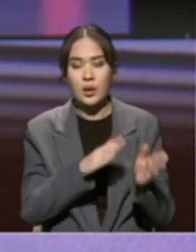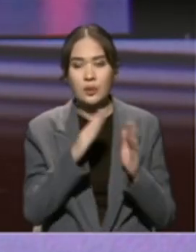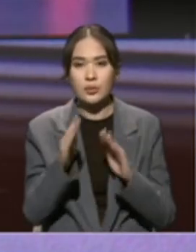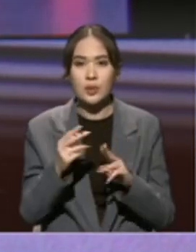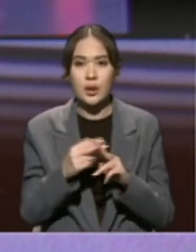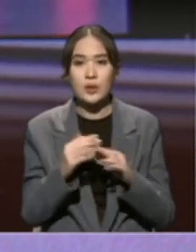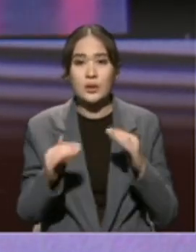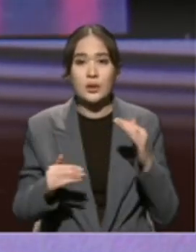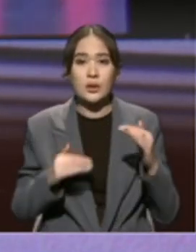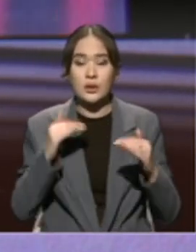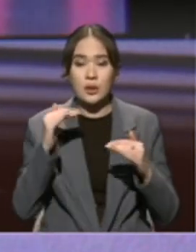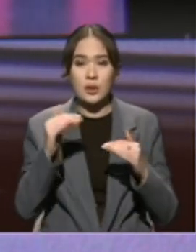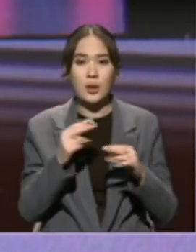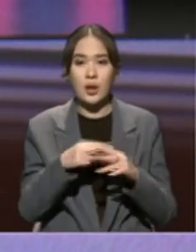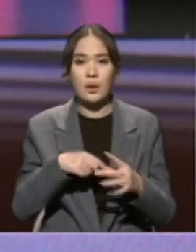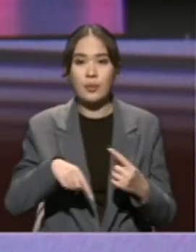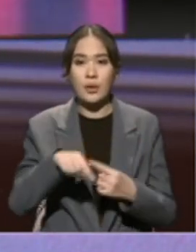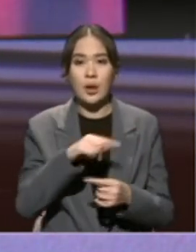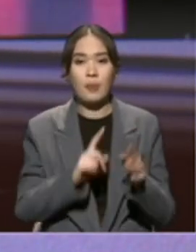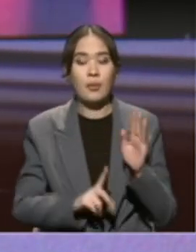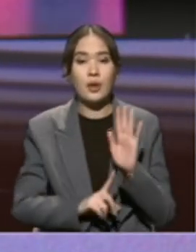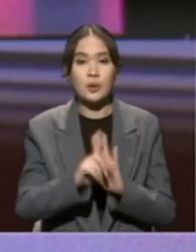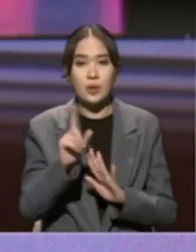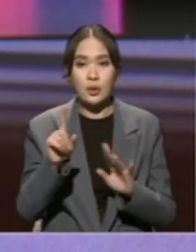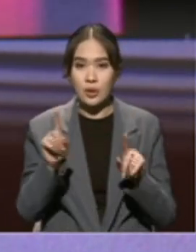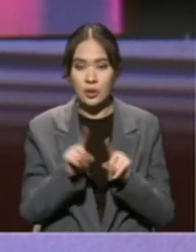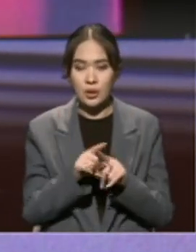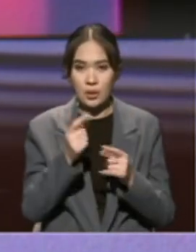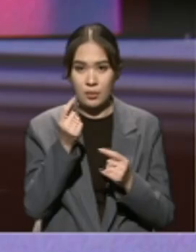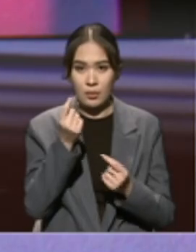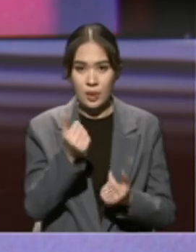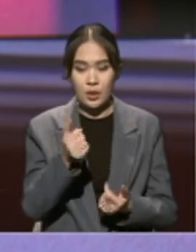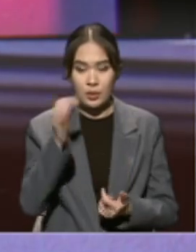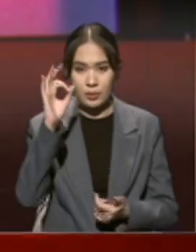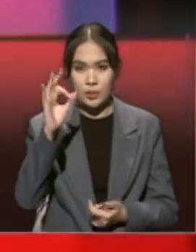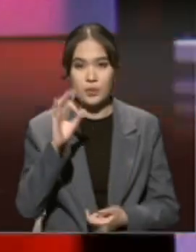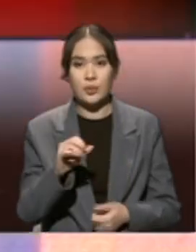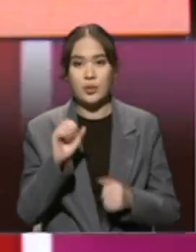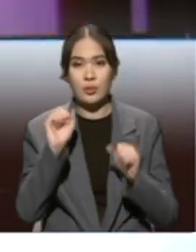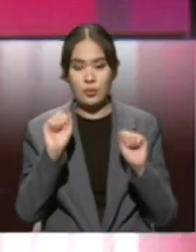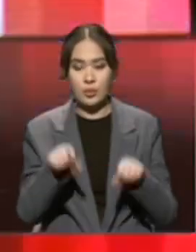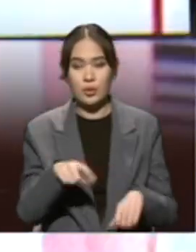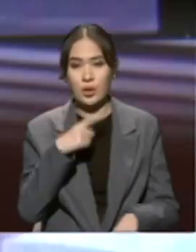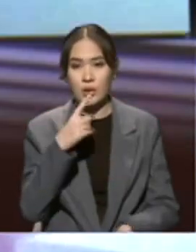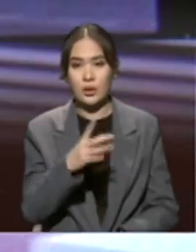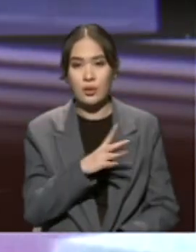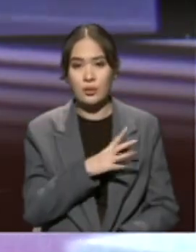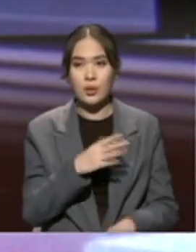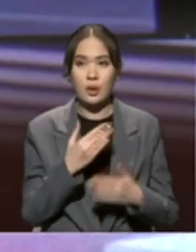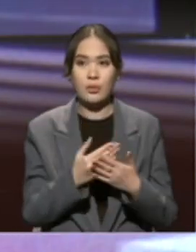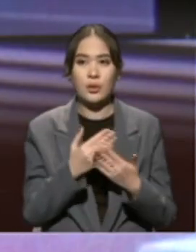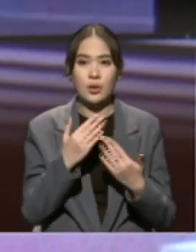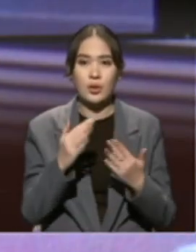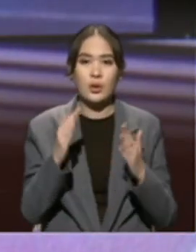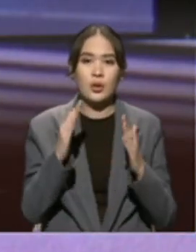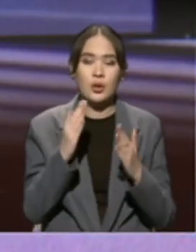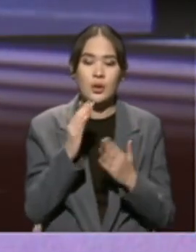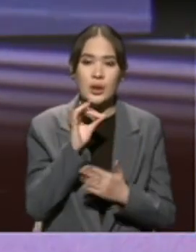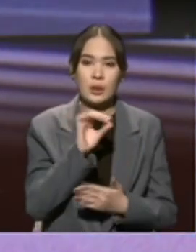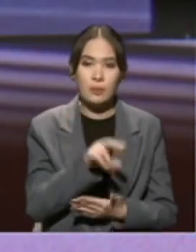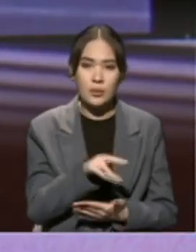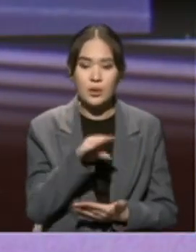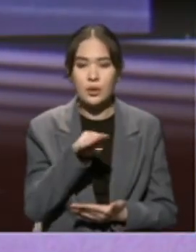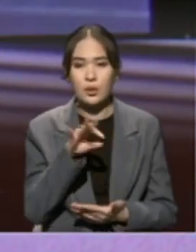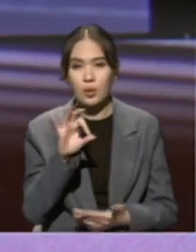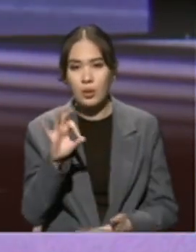мемлекеттік деңгейде кәсіп бастауға да аз пайызбен мүмкіндіктер бар екенін айтып өткім келеді. Мысалға, сенің ипің бар, тоуың бар деген, бірақ